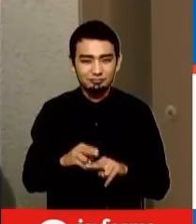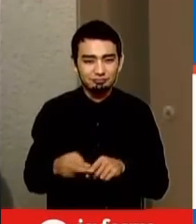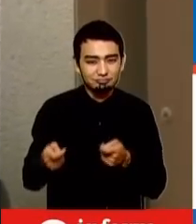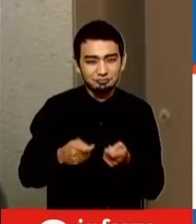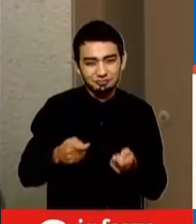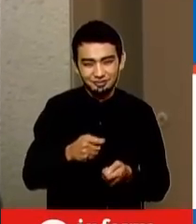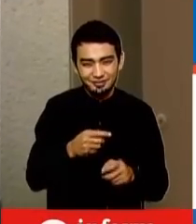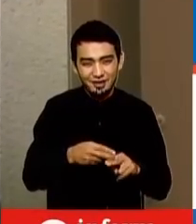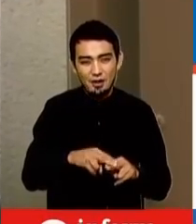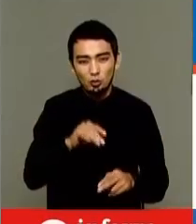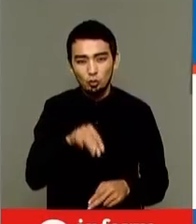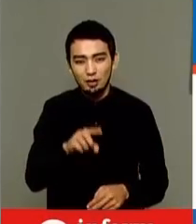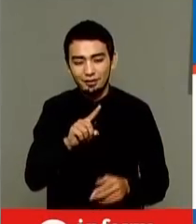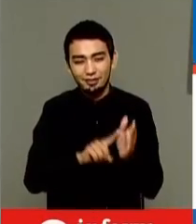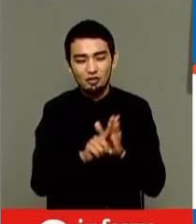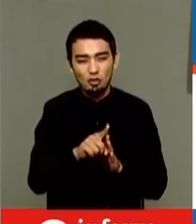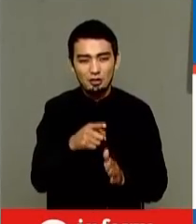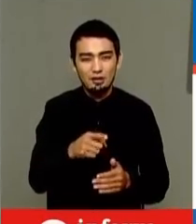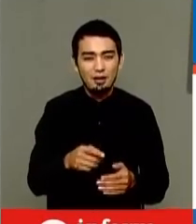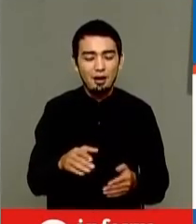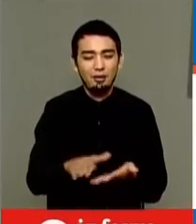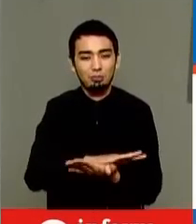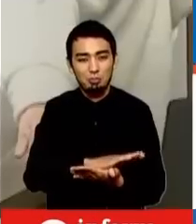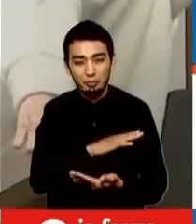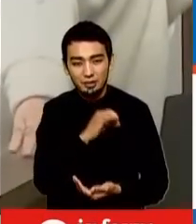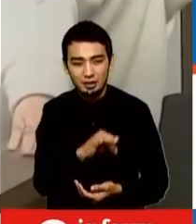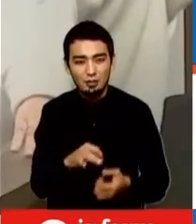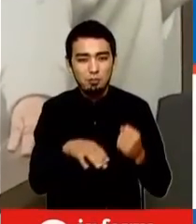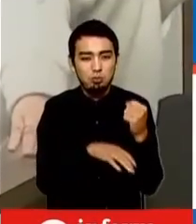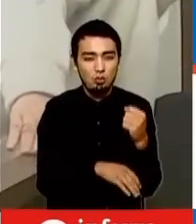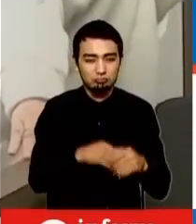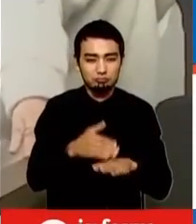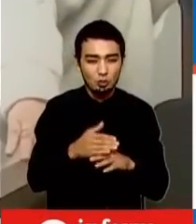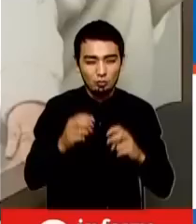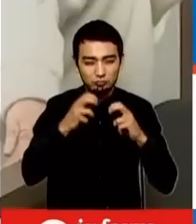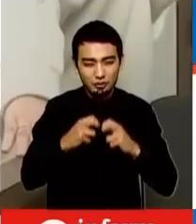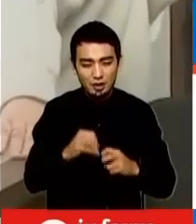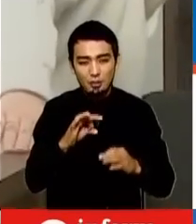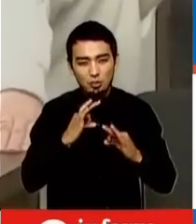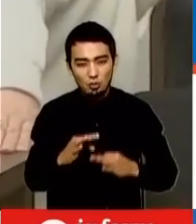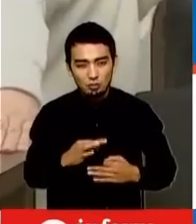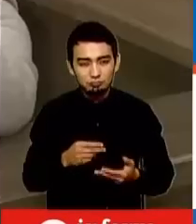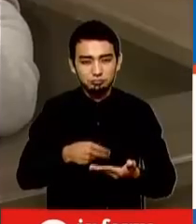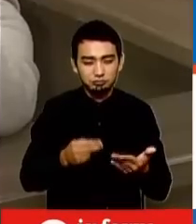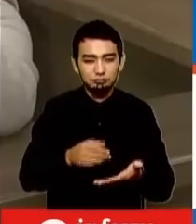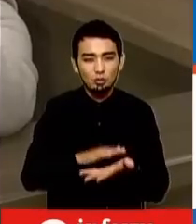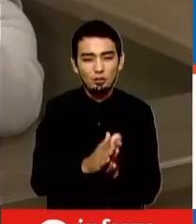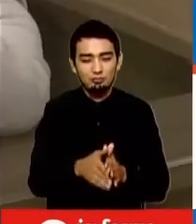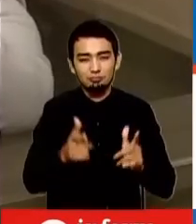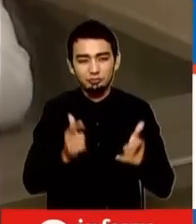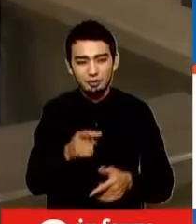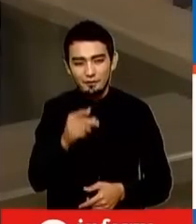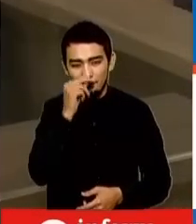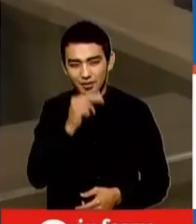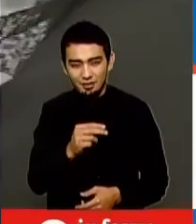в начале июля этот приговор был отменен. После очередного процесса стало известно, что прокуратура заключила процессуальное соглашение о признании